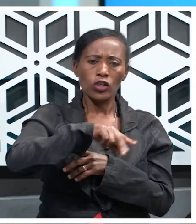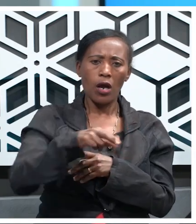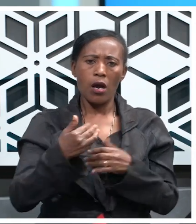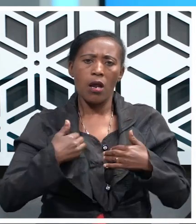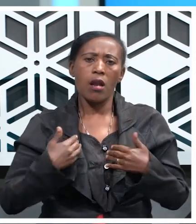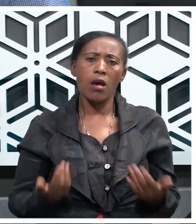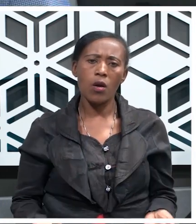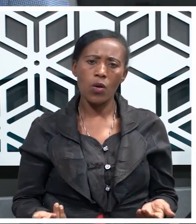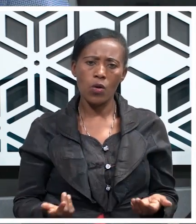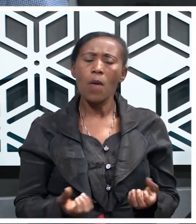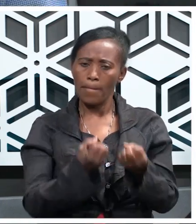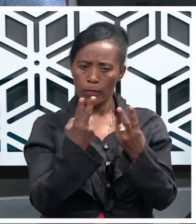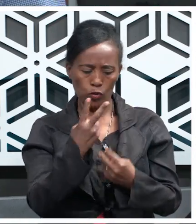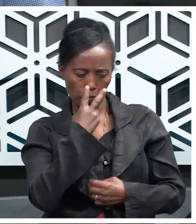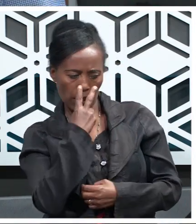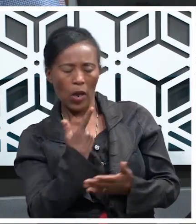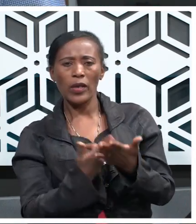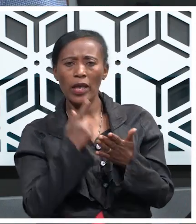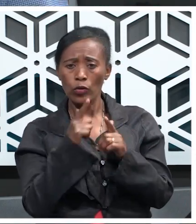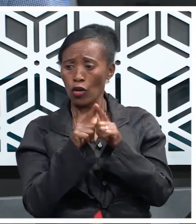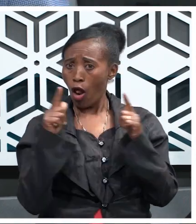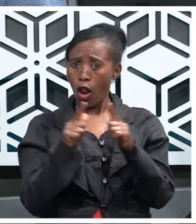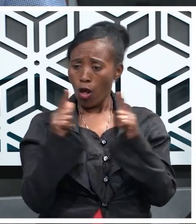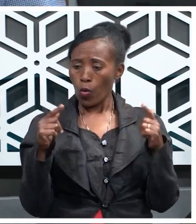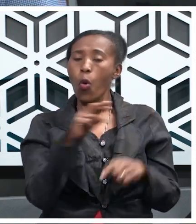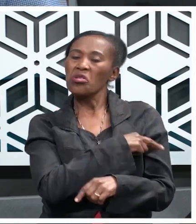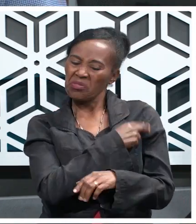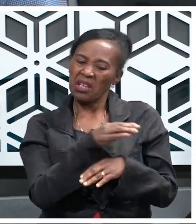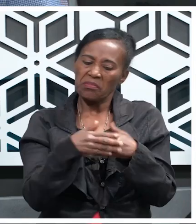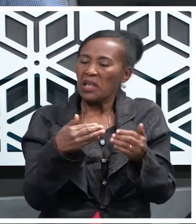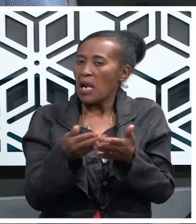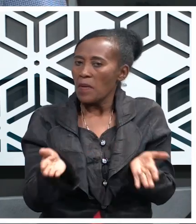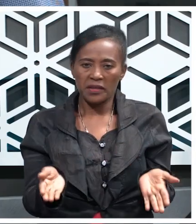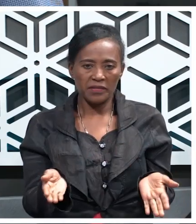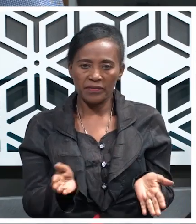ደረጃዎች ብዙ ቦታ የምናስተውለው ይሄ ነው። ትልልቅ ሆስፒታሎች ምናልባት